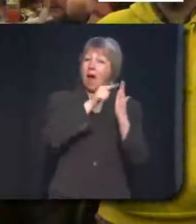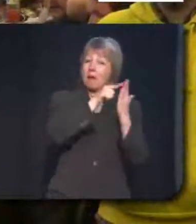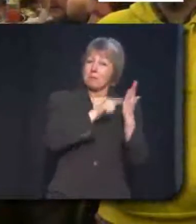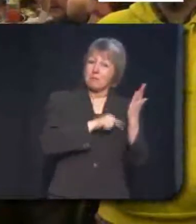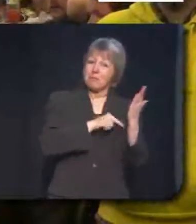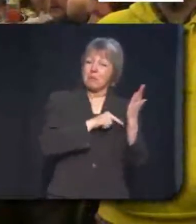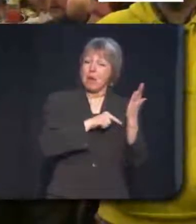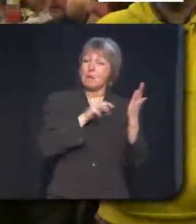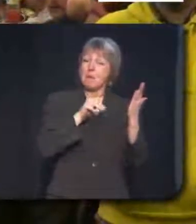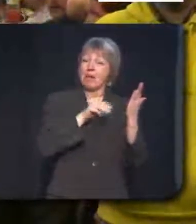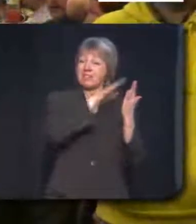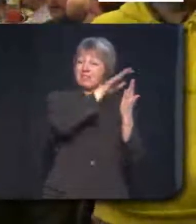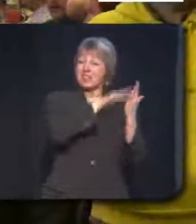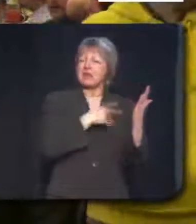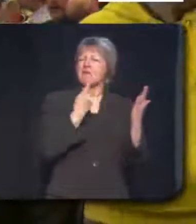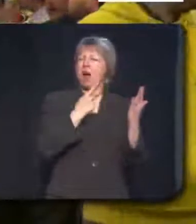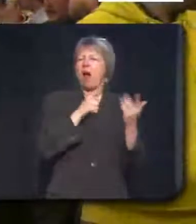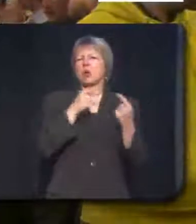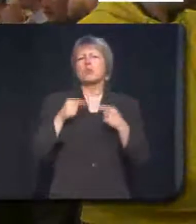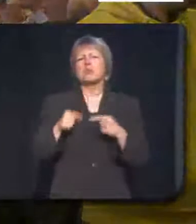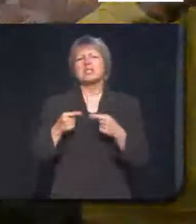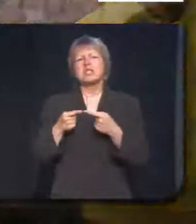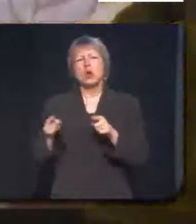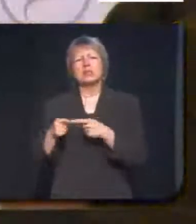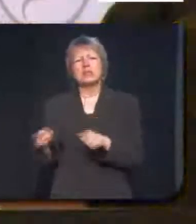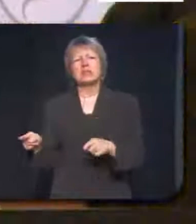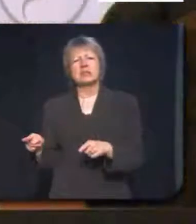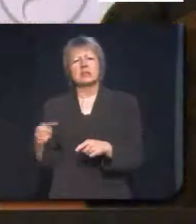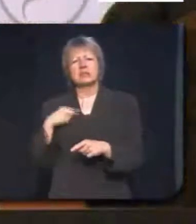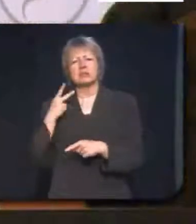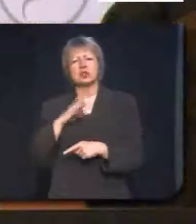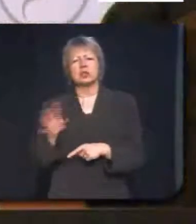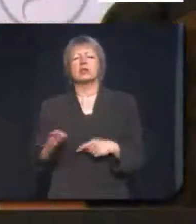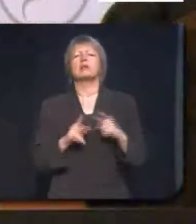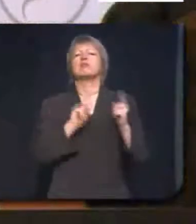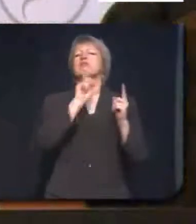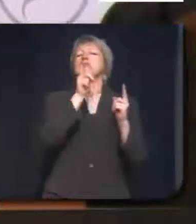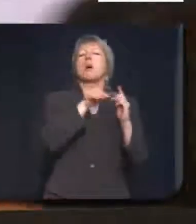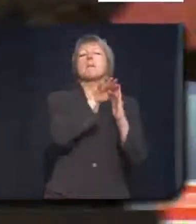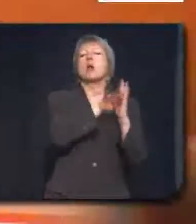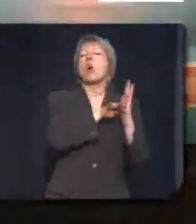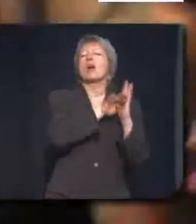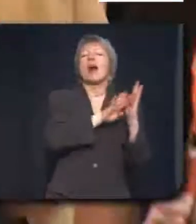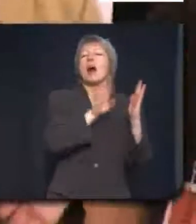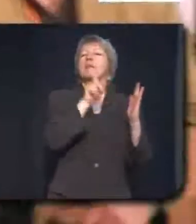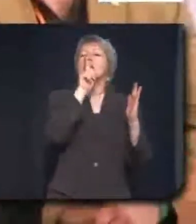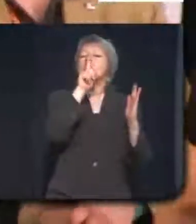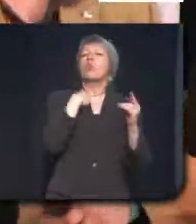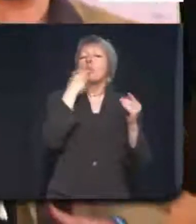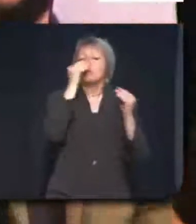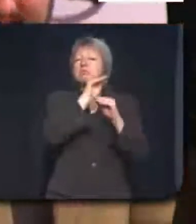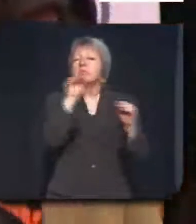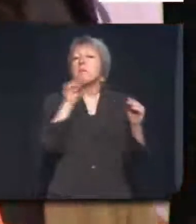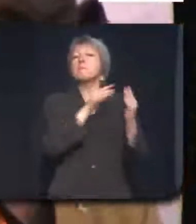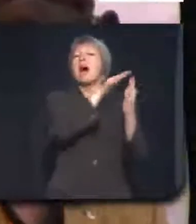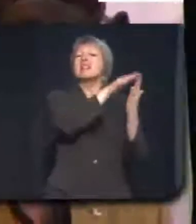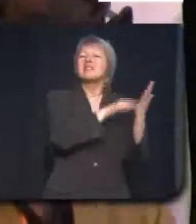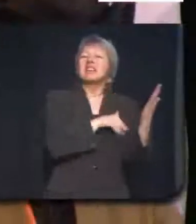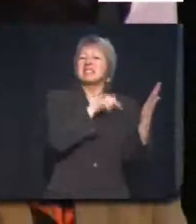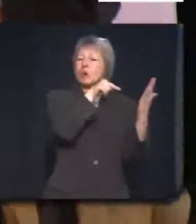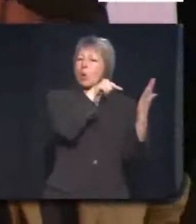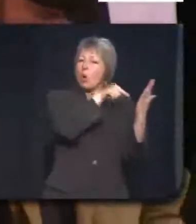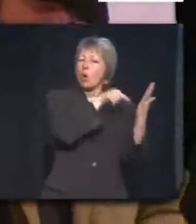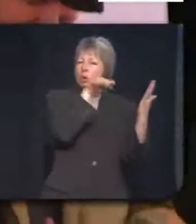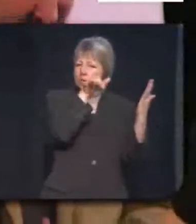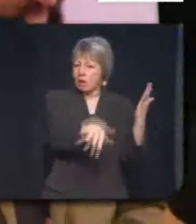Sonstiges programmatisch und es wird manchmal geben wird dieses selbst